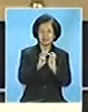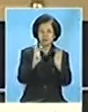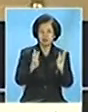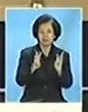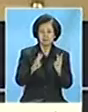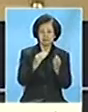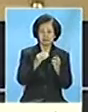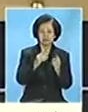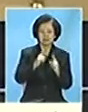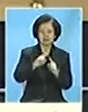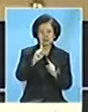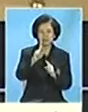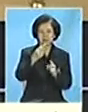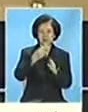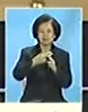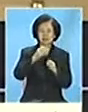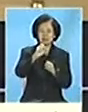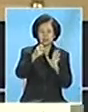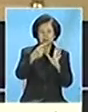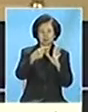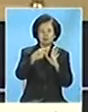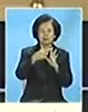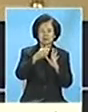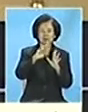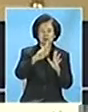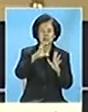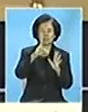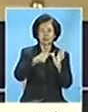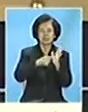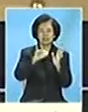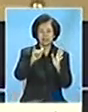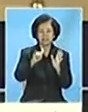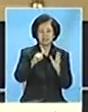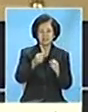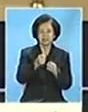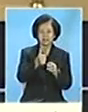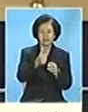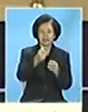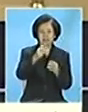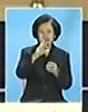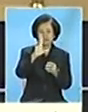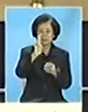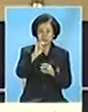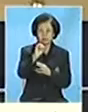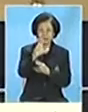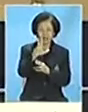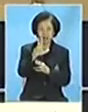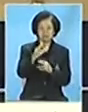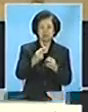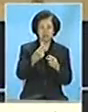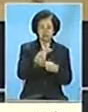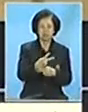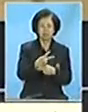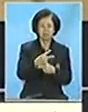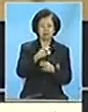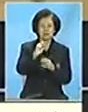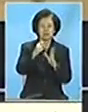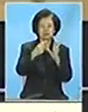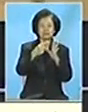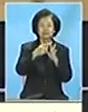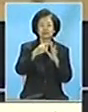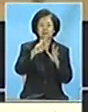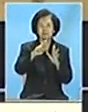ลำดับที่หนึ่งท่านสุรชัยเลี้ยงบุญเลิศชัยได้73คะแนนลำดับที่สองท่านสุรเดชจิรัติติเจริญ